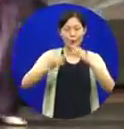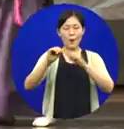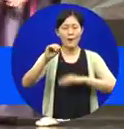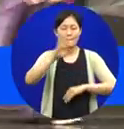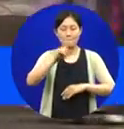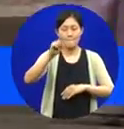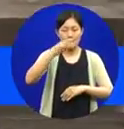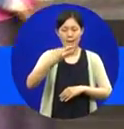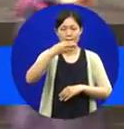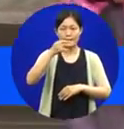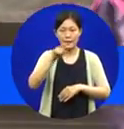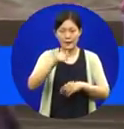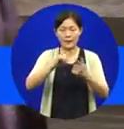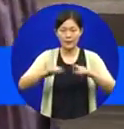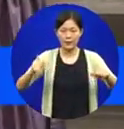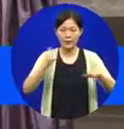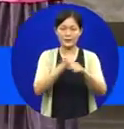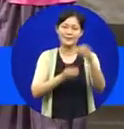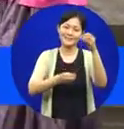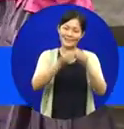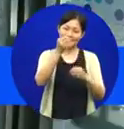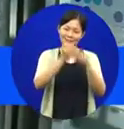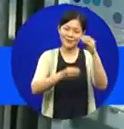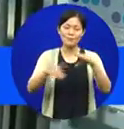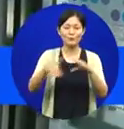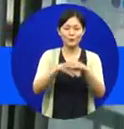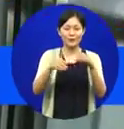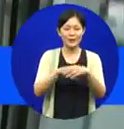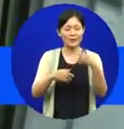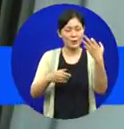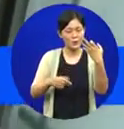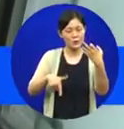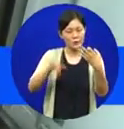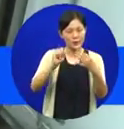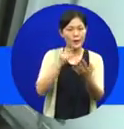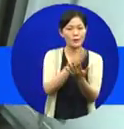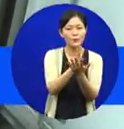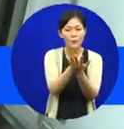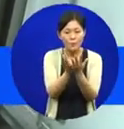현대무용, 발레 등 무용 부문, 시, 산문의 문학 부문 등 총